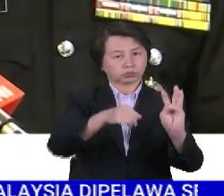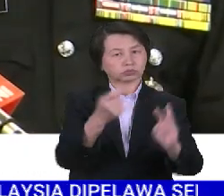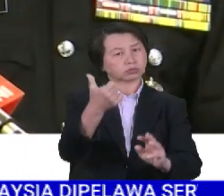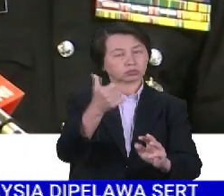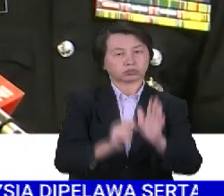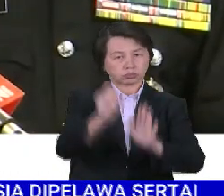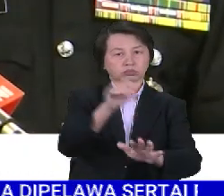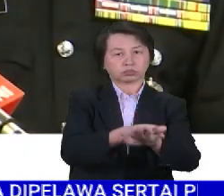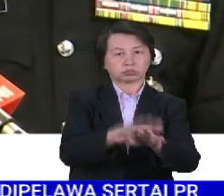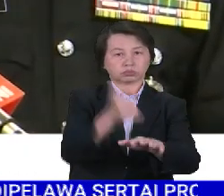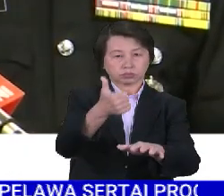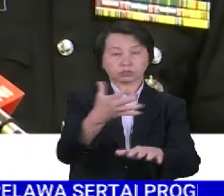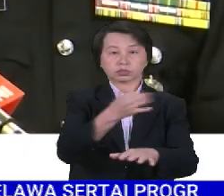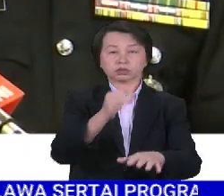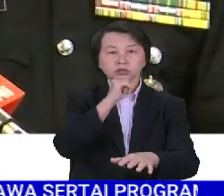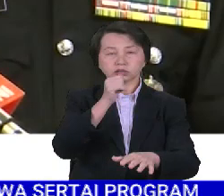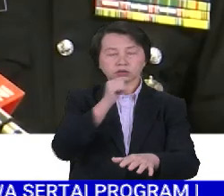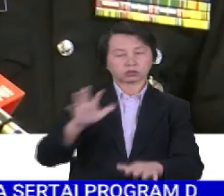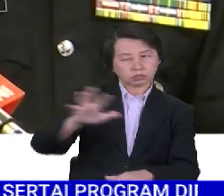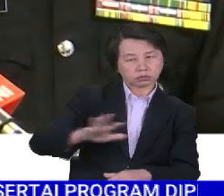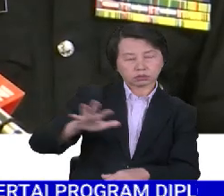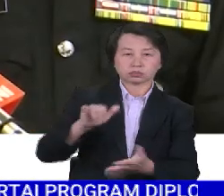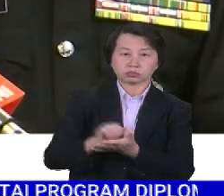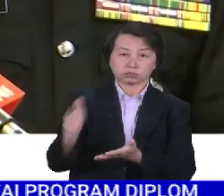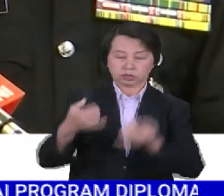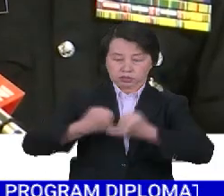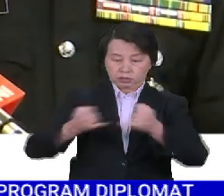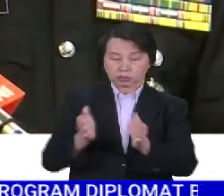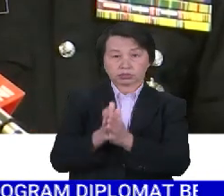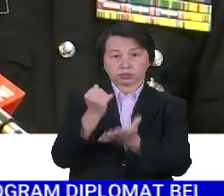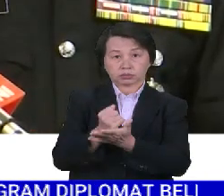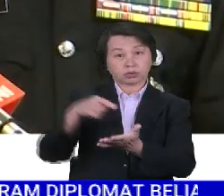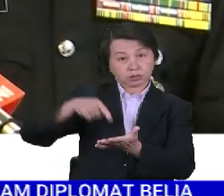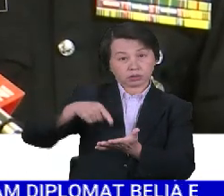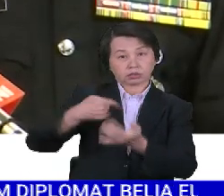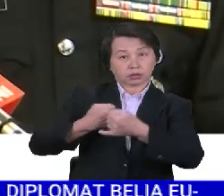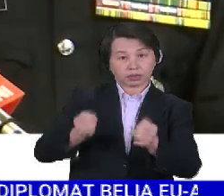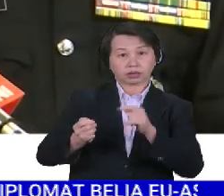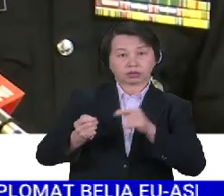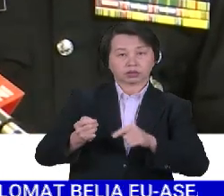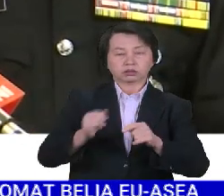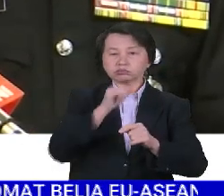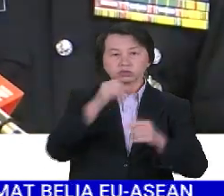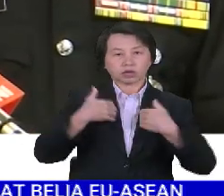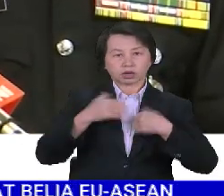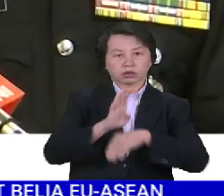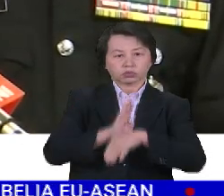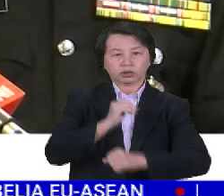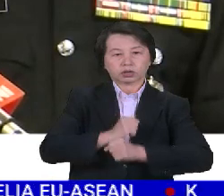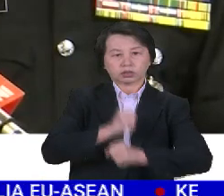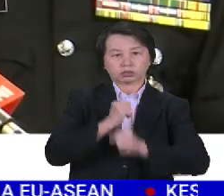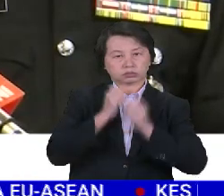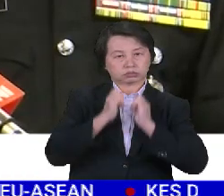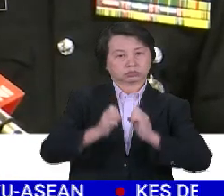tinggi yang tidak membayangkan bahawa jabatan ini tidak mempunyai budaya kerja